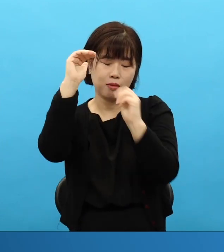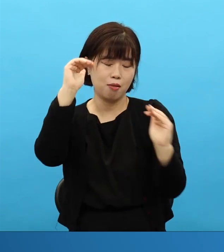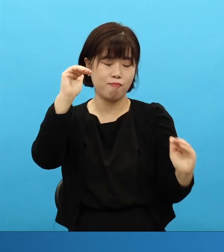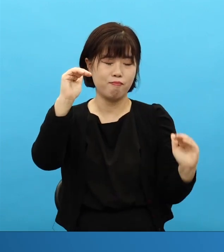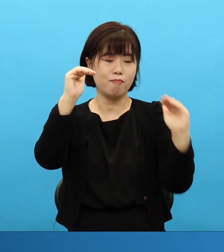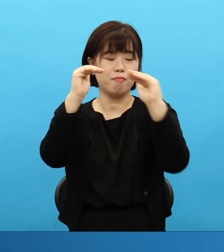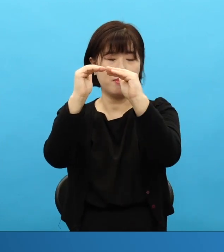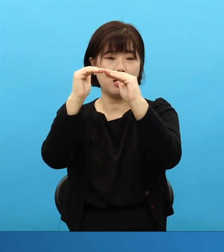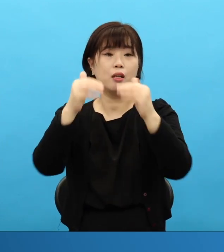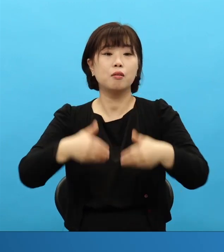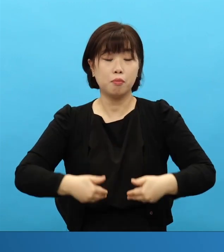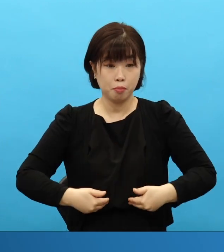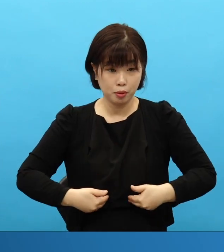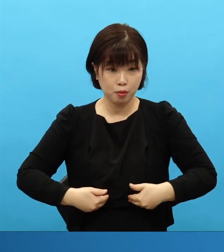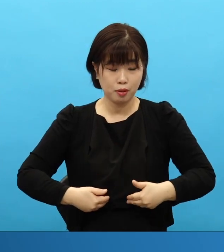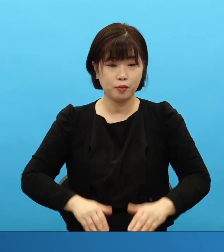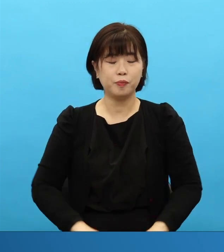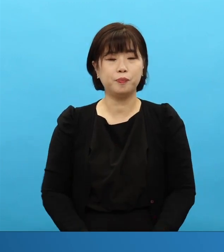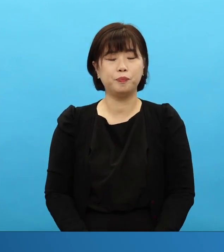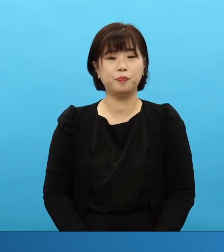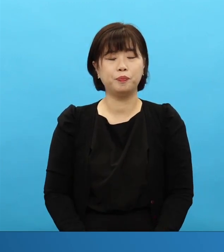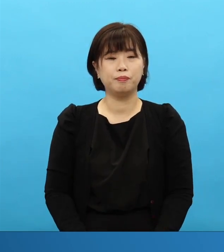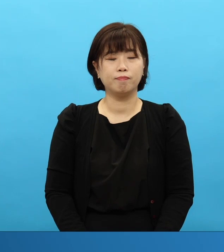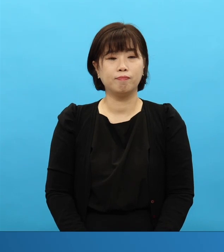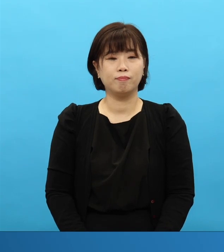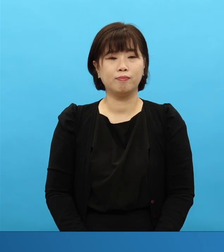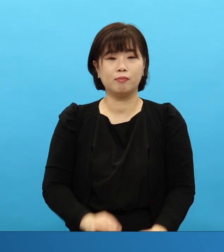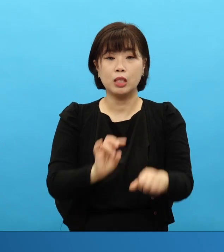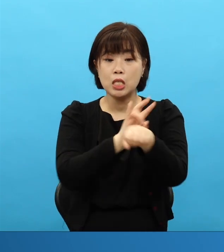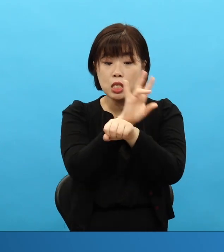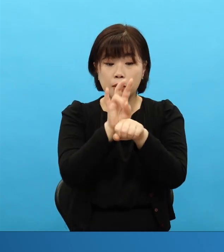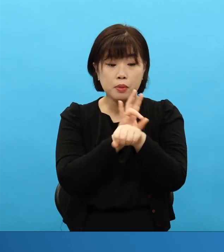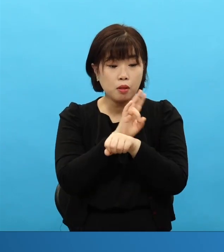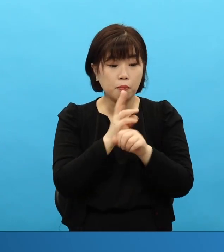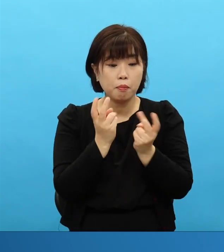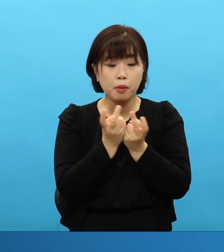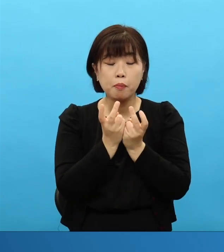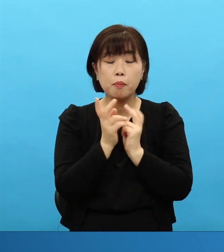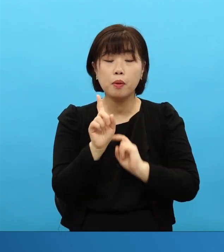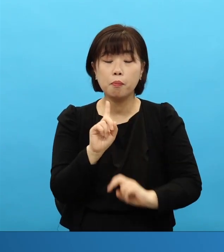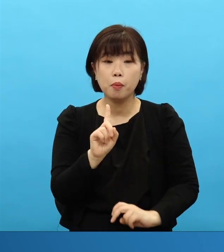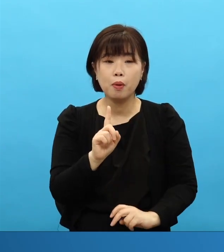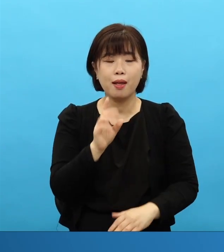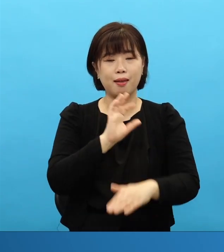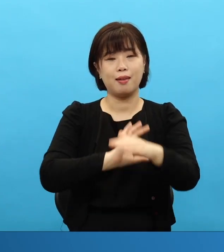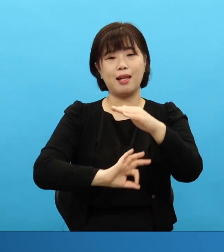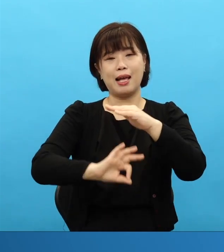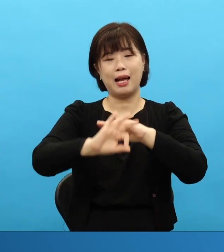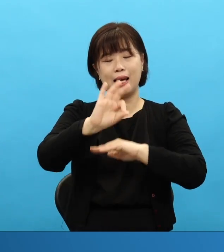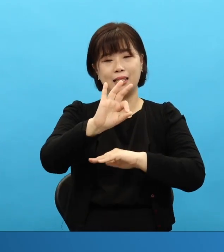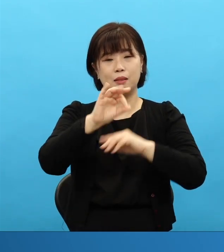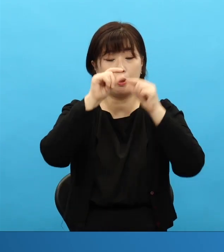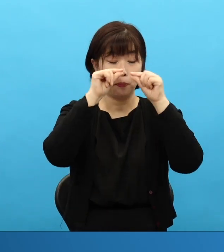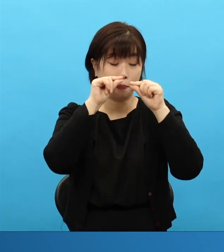이제 어떻게 24 할 수 있냐? Then how can you do this 24 hours a day? 아침에 눈을 뜨면